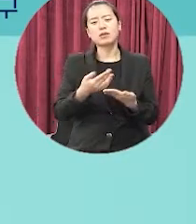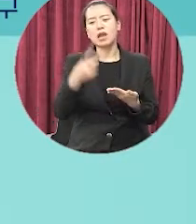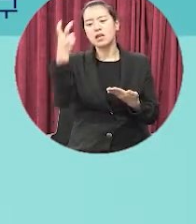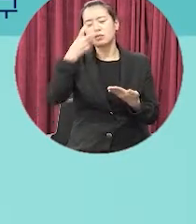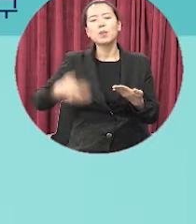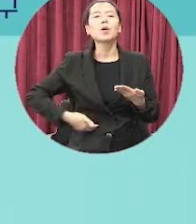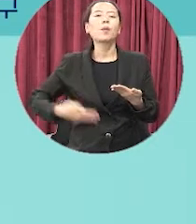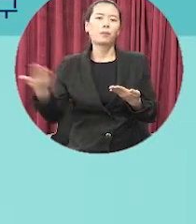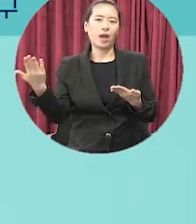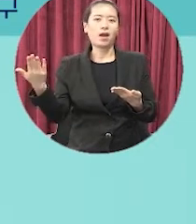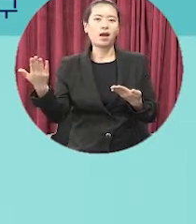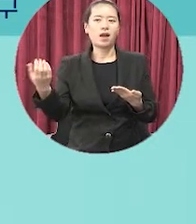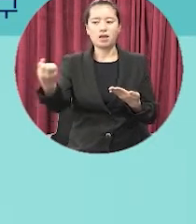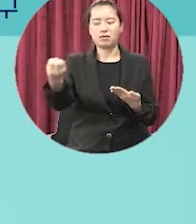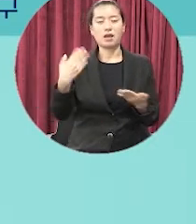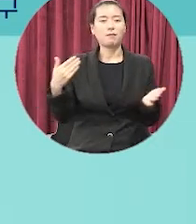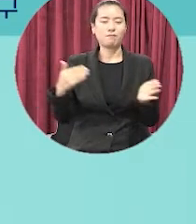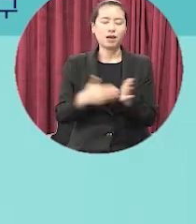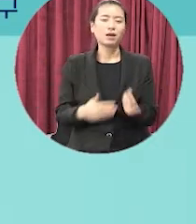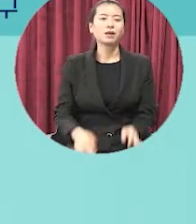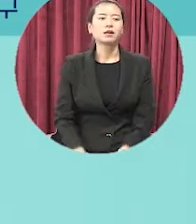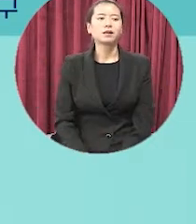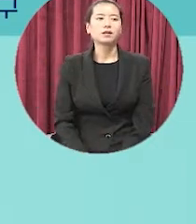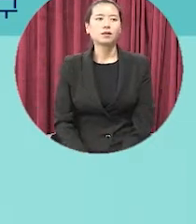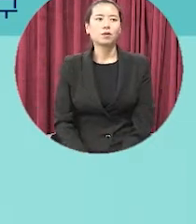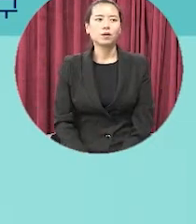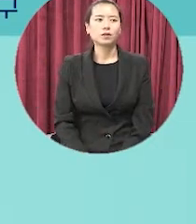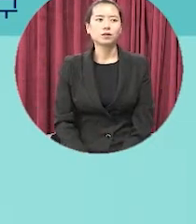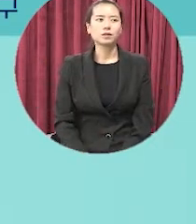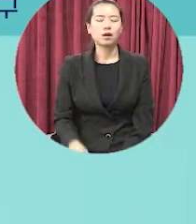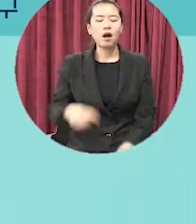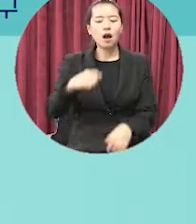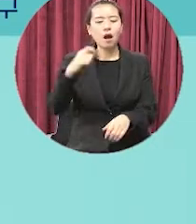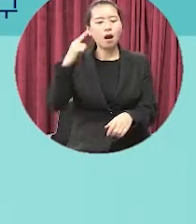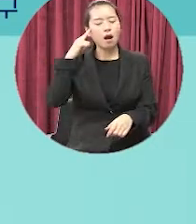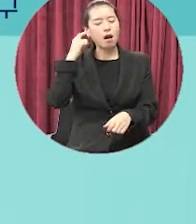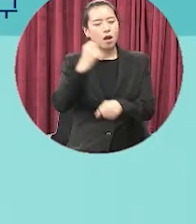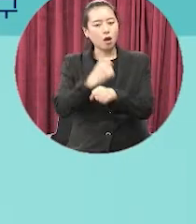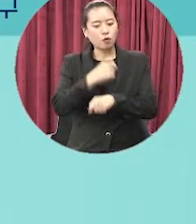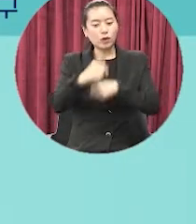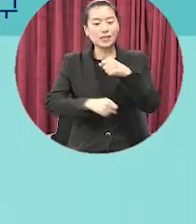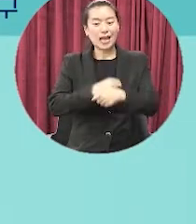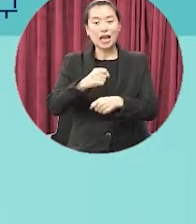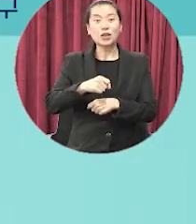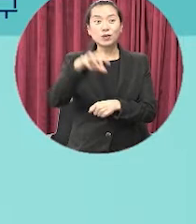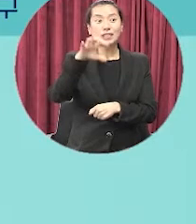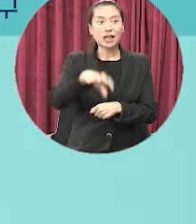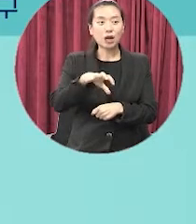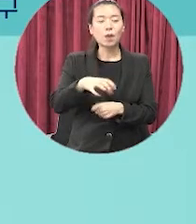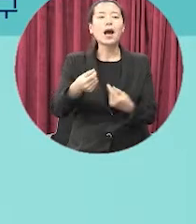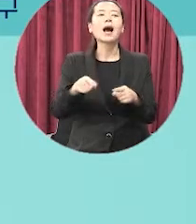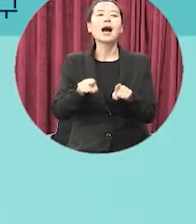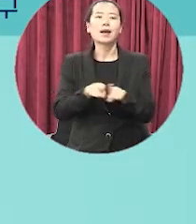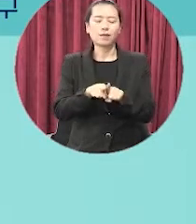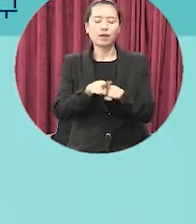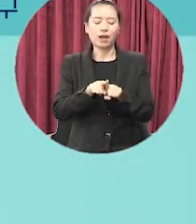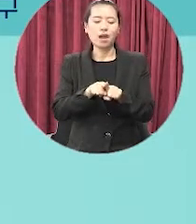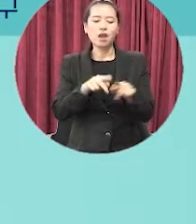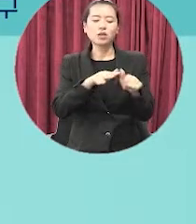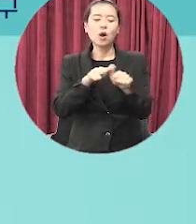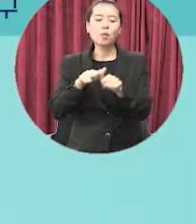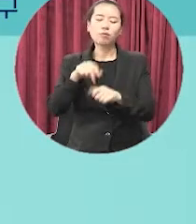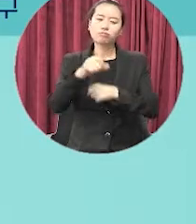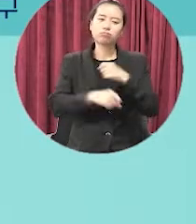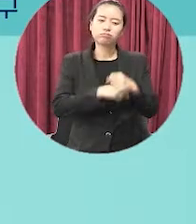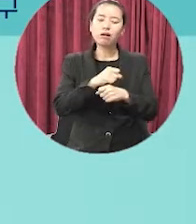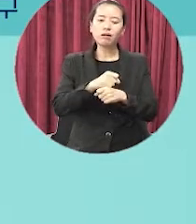필요없다 라는 유권해석을 얻었습니다 그래서 제가 이제 연구자 유지돼 하고 이런 유권해석을 통해서 는 데이터에 굉장히 쉽게 접근할 수 있는 이런